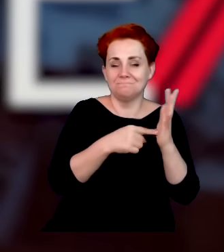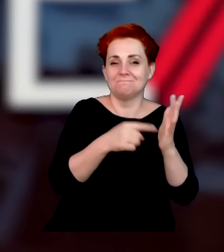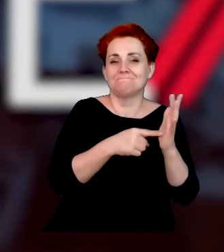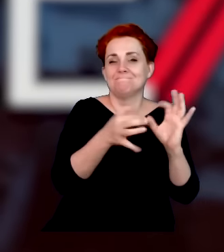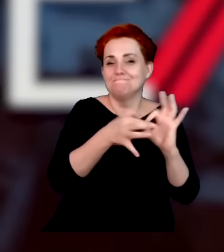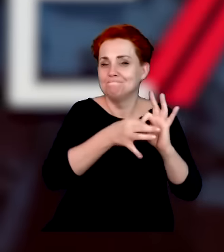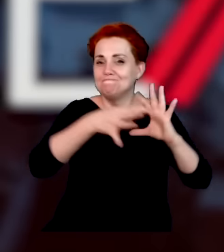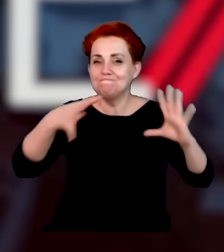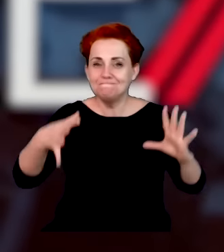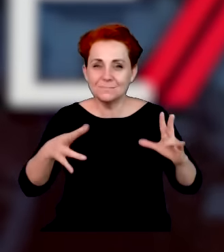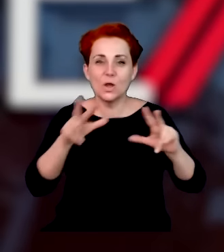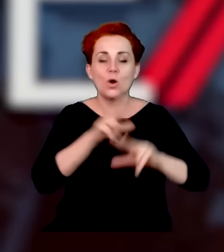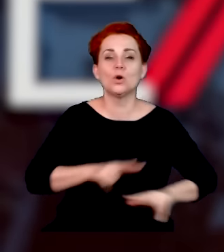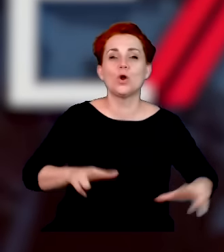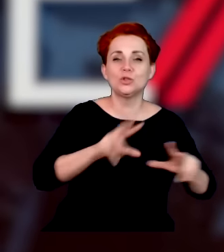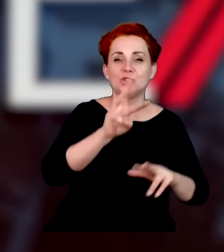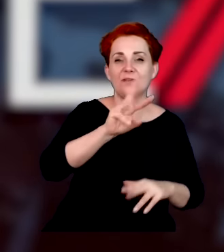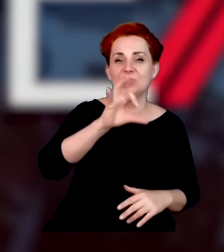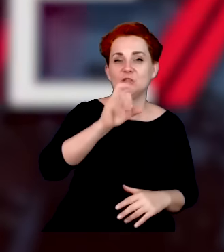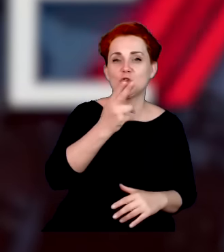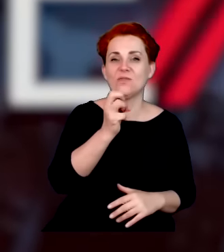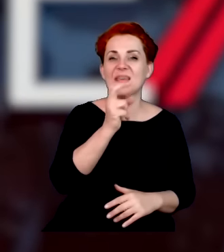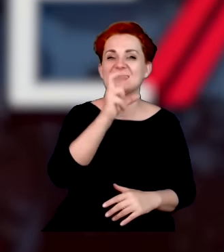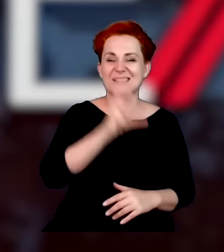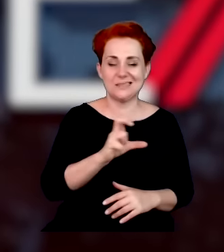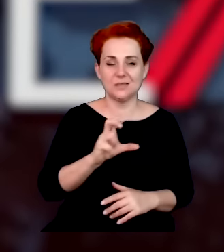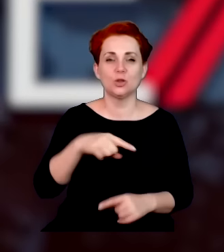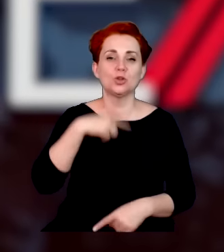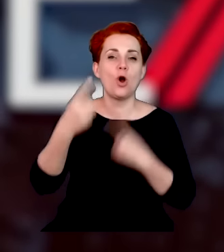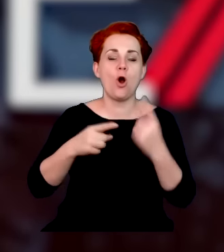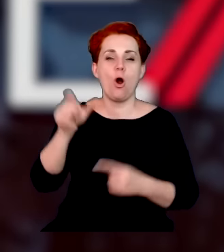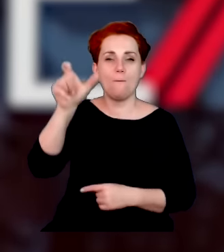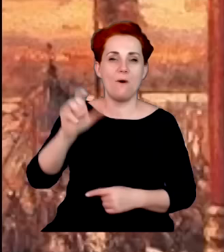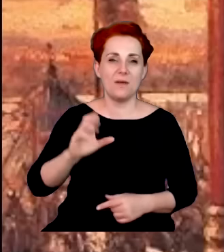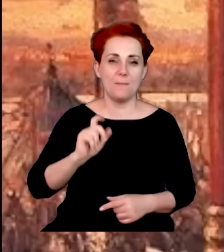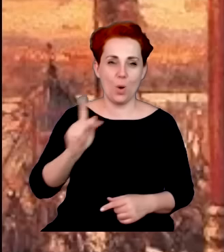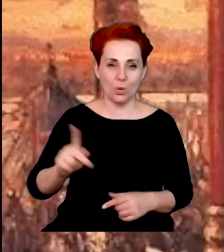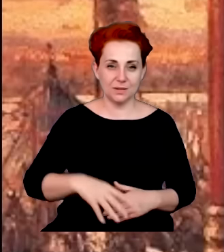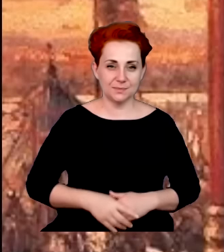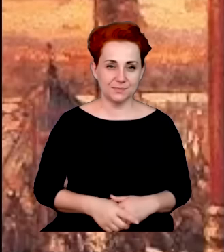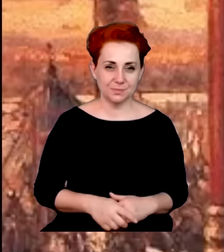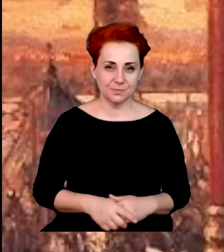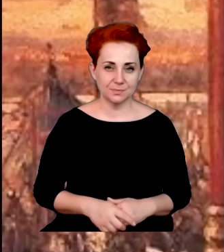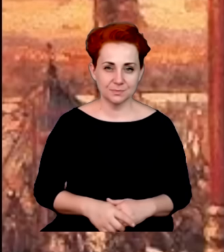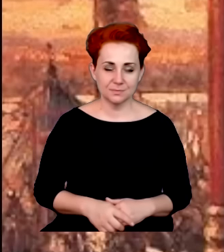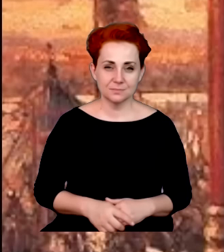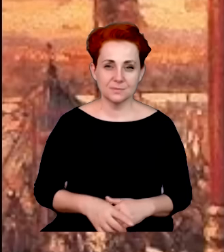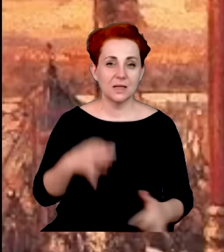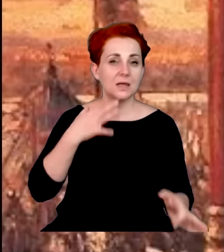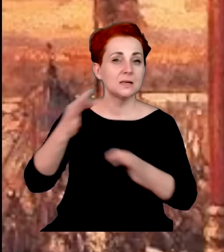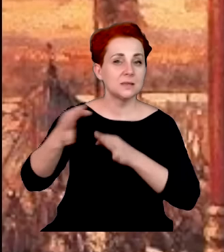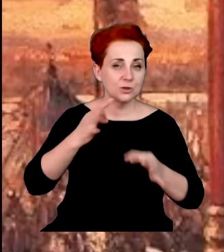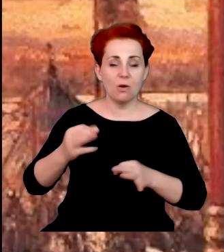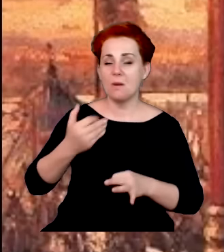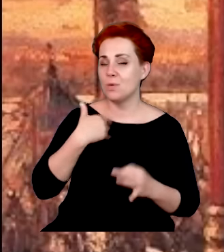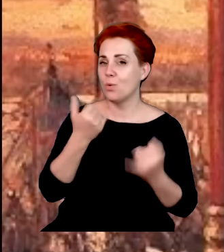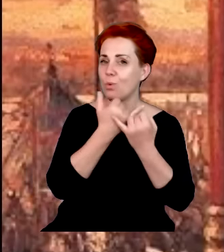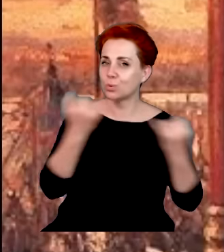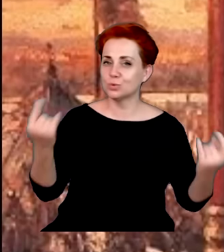była rodzina Wiśniowieckich, o której dziś opowie Marcin Bąk. Marcinie, do dzieła. W dziejach nieraz bywało, że